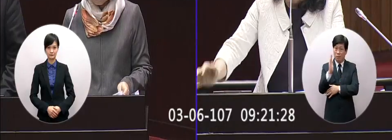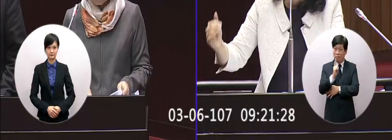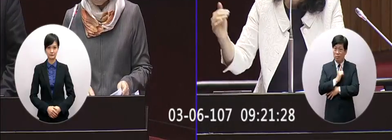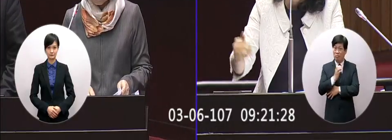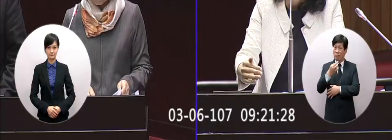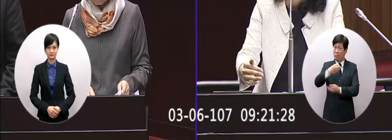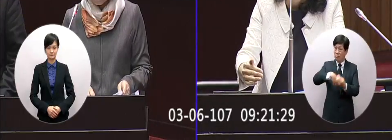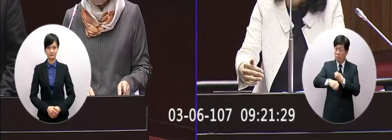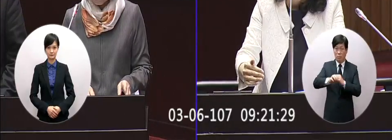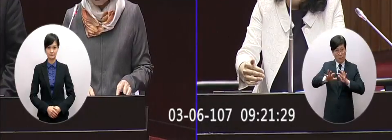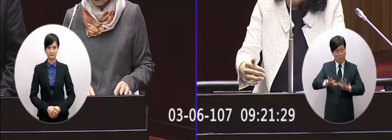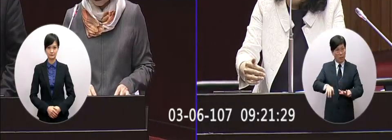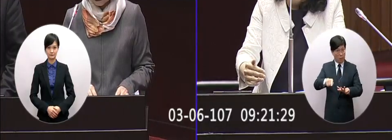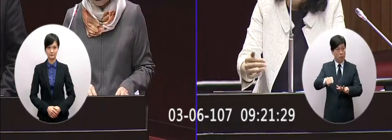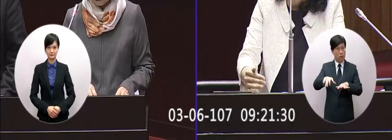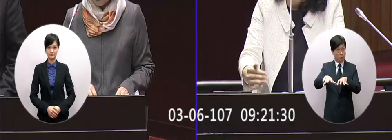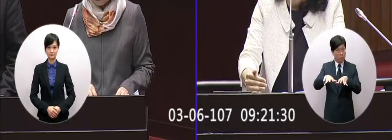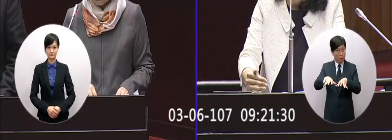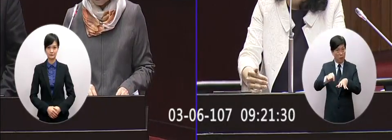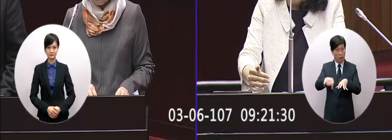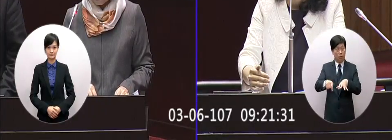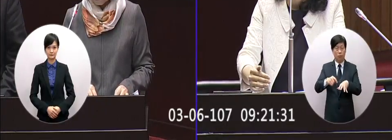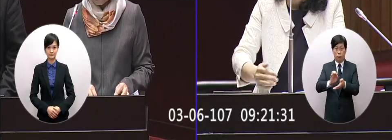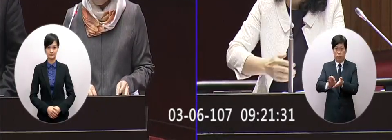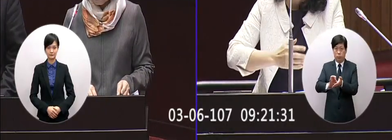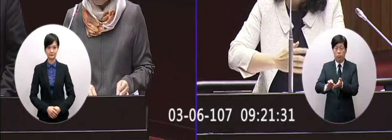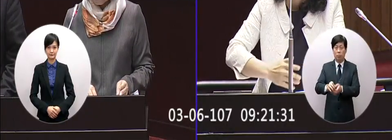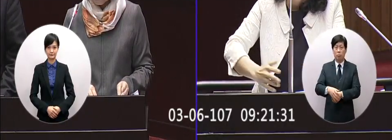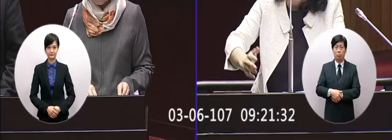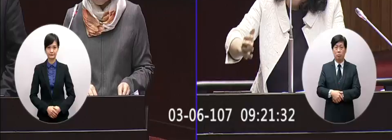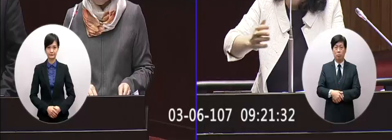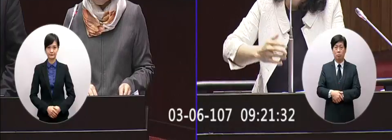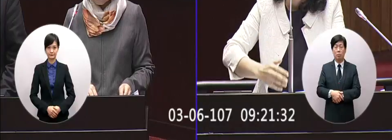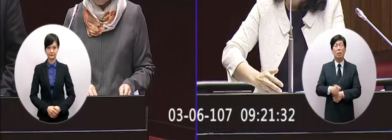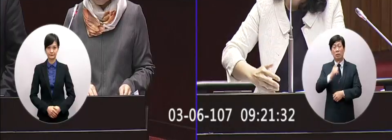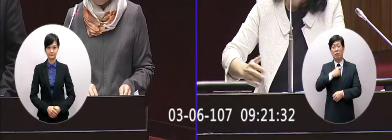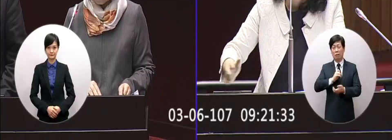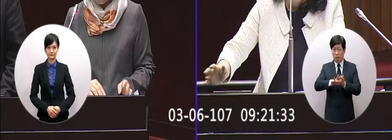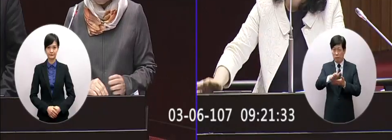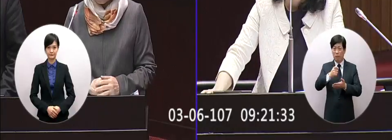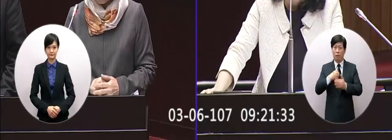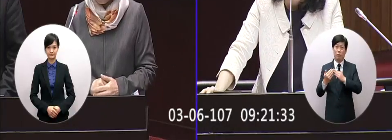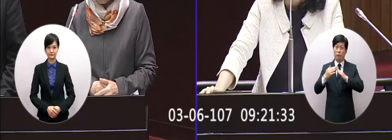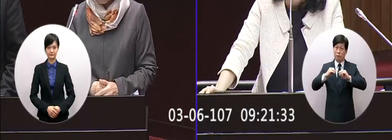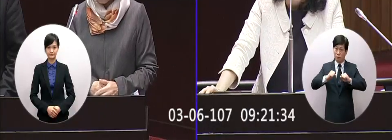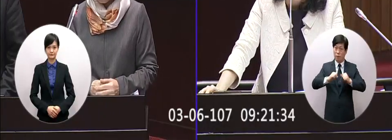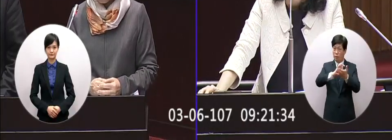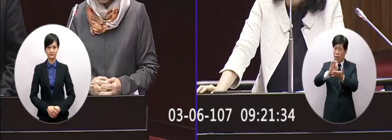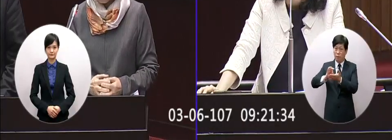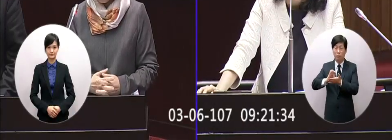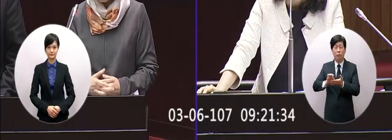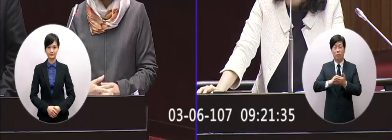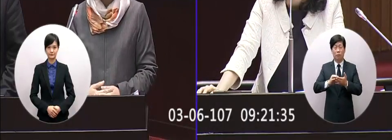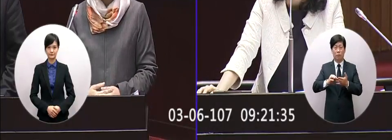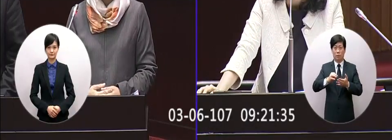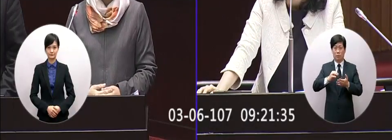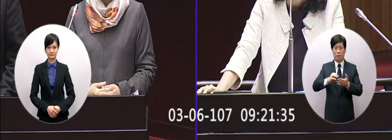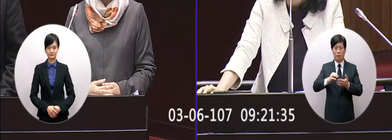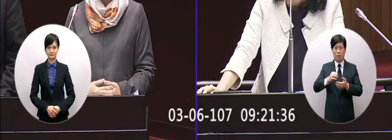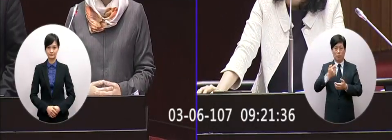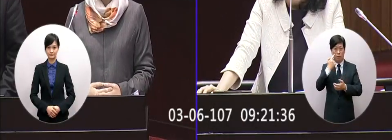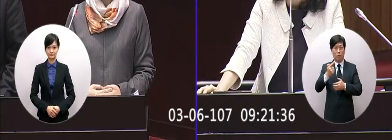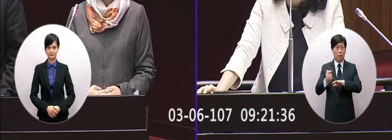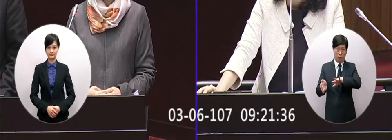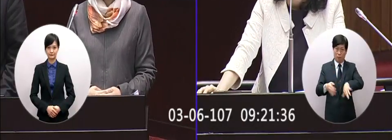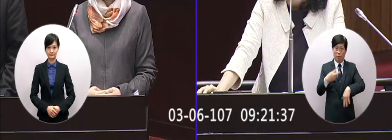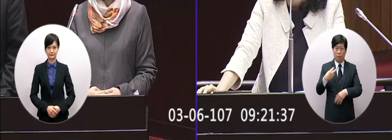政，除了这一次我们整个灾后复建可能会用到非常非常多的财政预算支